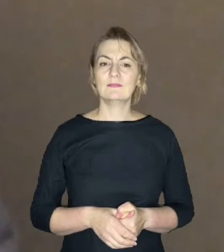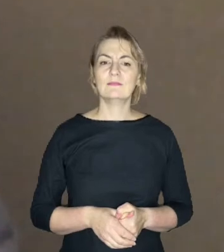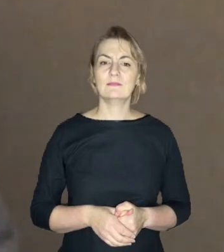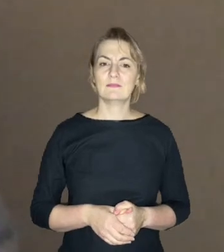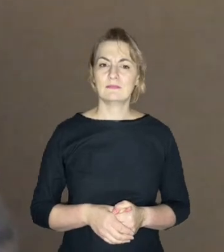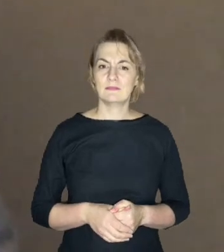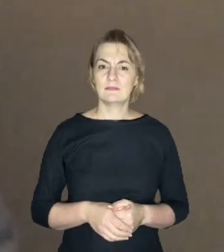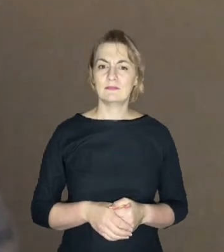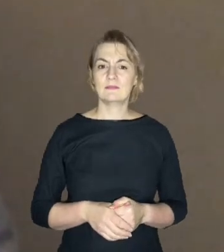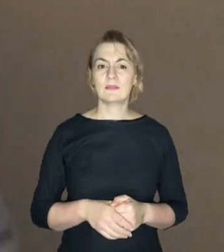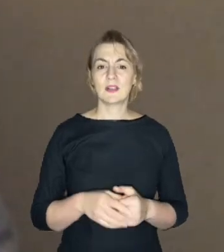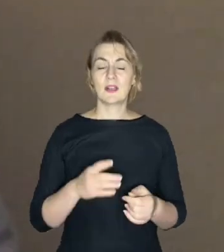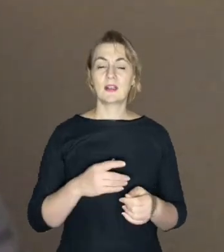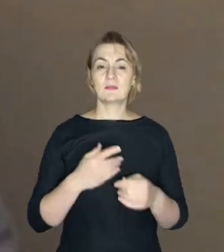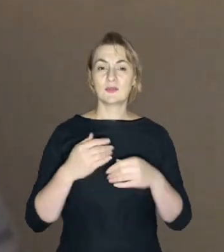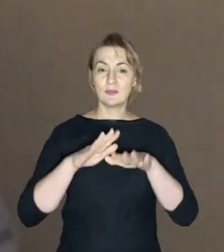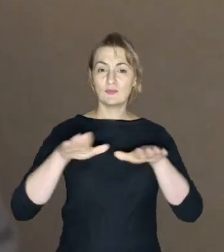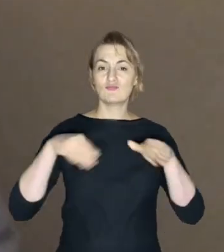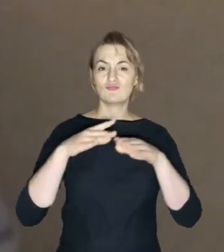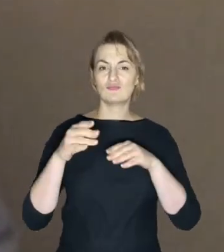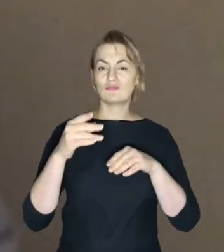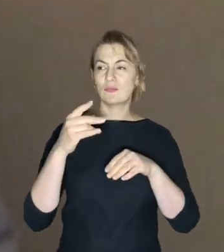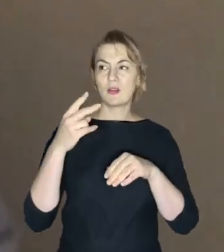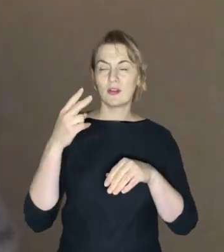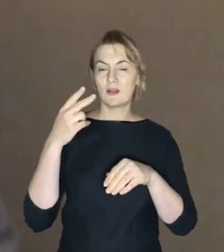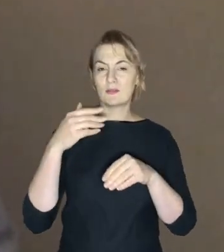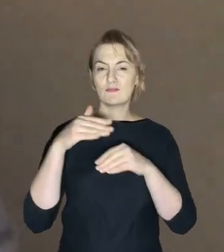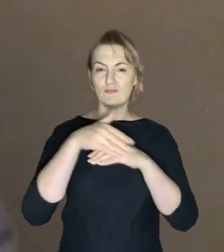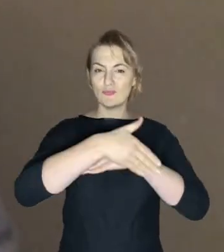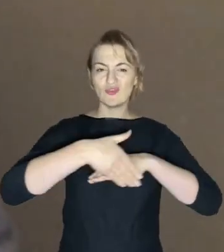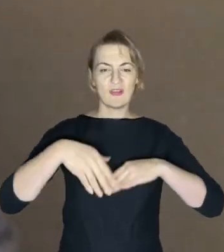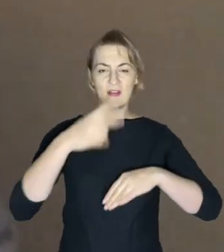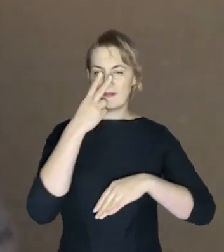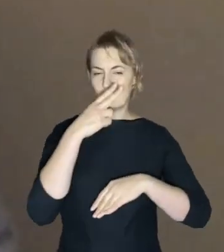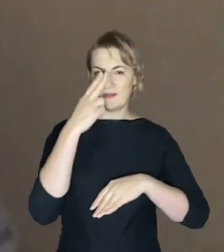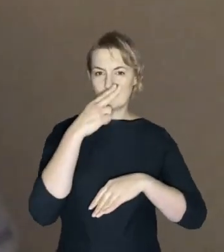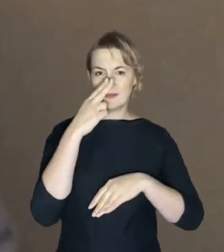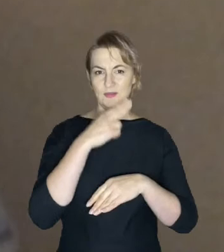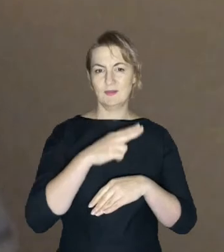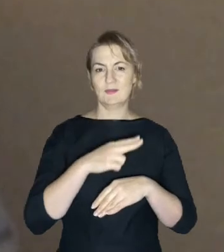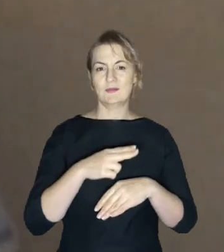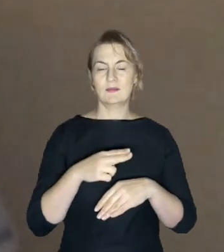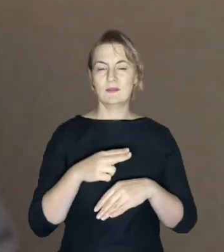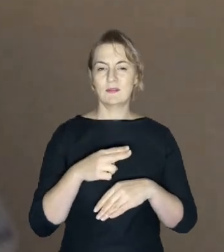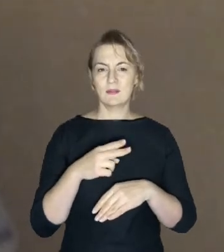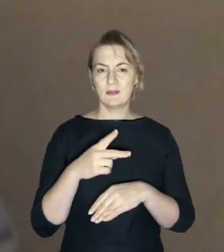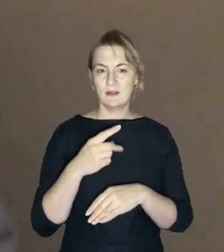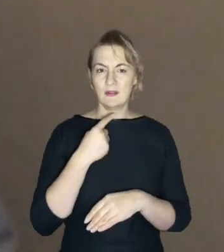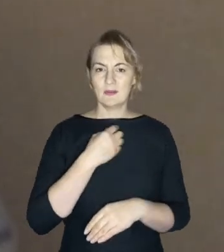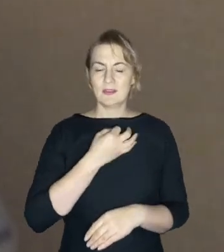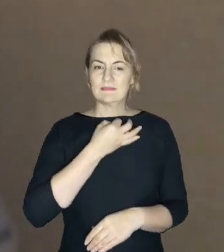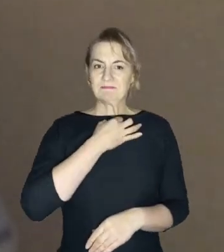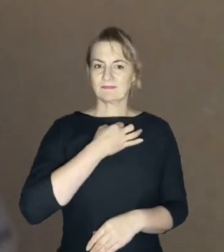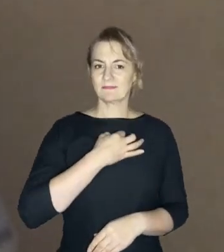brzeg oczom zakryje i zaschniętą przełkniemy tam ślinę.